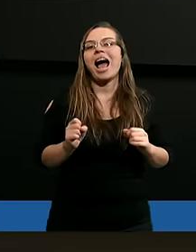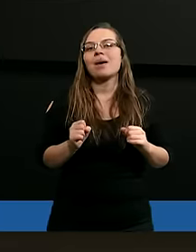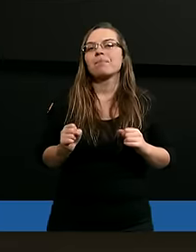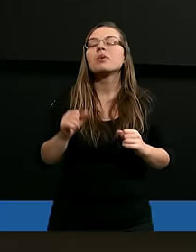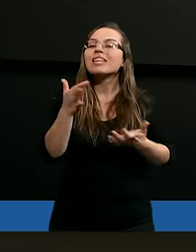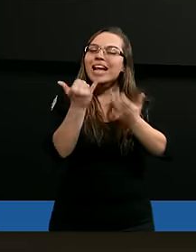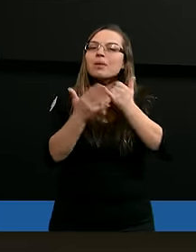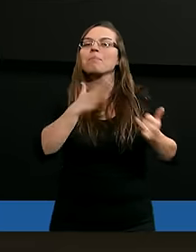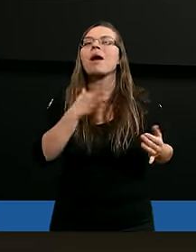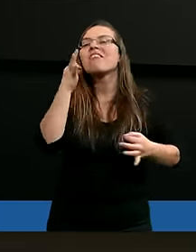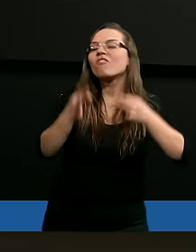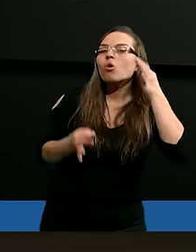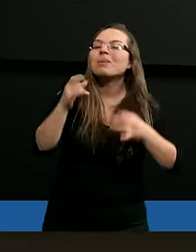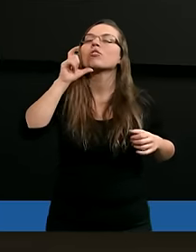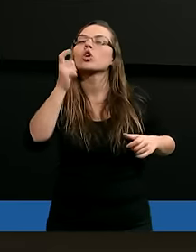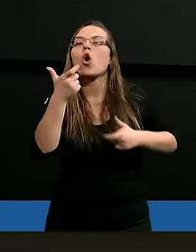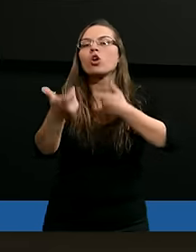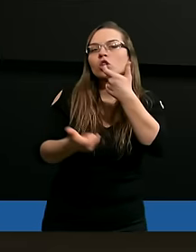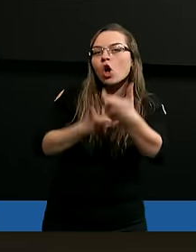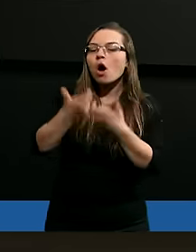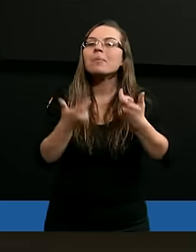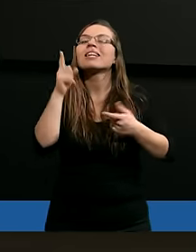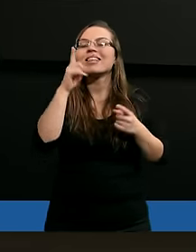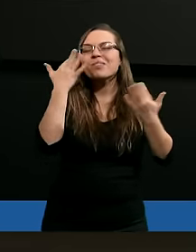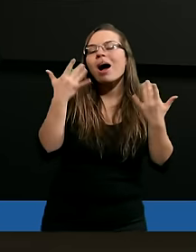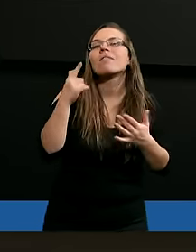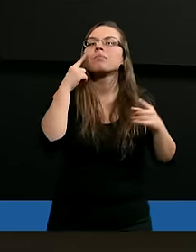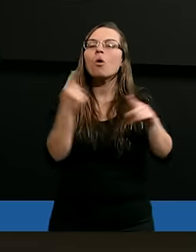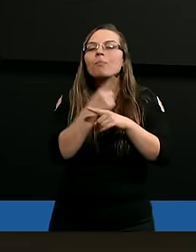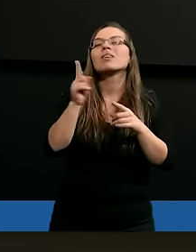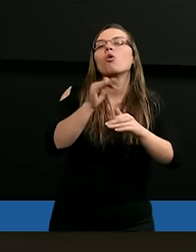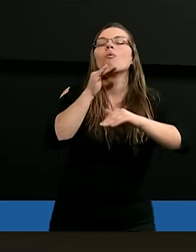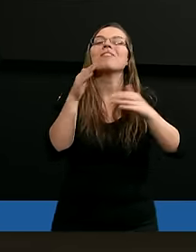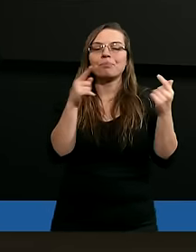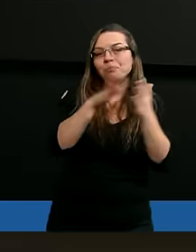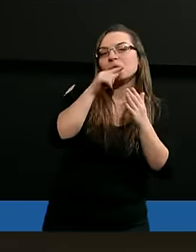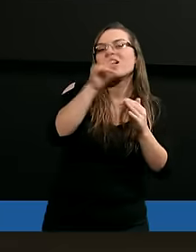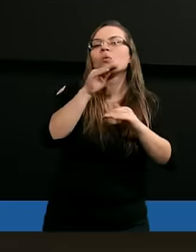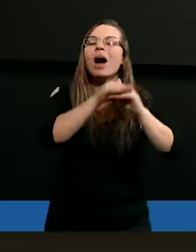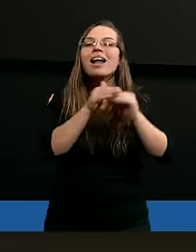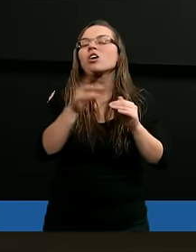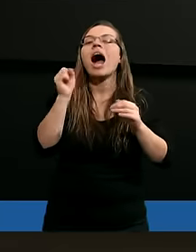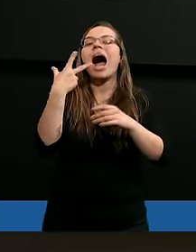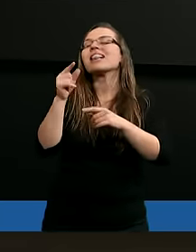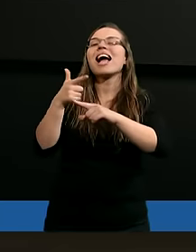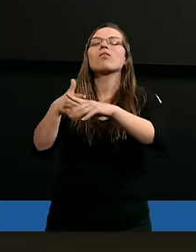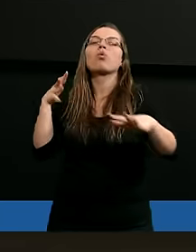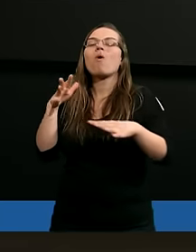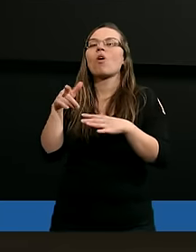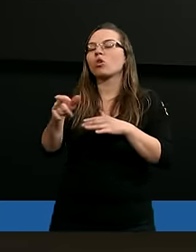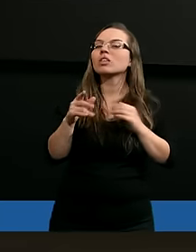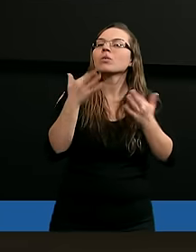Jeżeli mamy wątpliwość, co zrobić, to lepiej pomylić się w kierunku łaskawości niż w kierunku surowości.